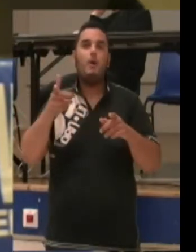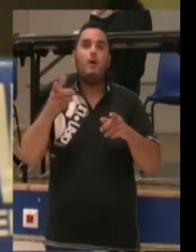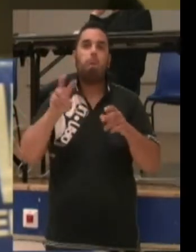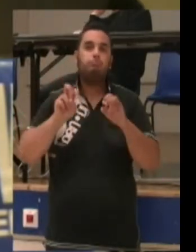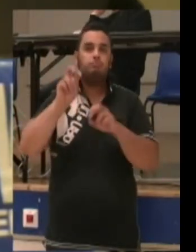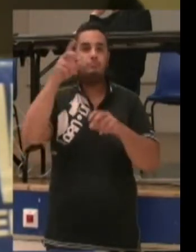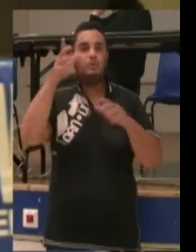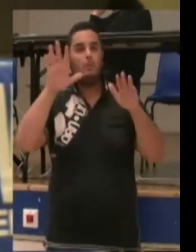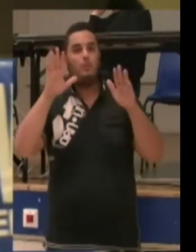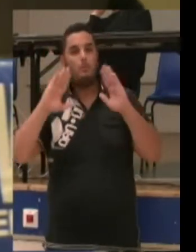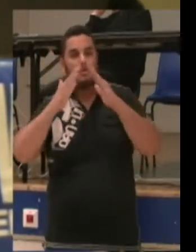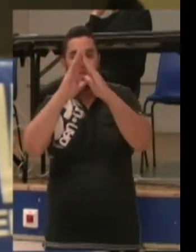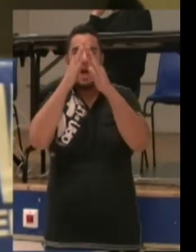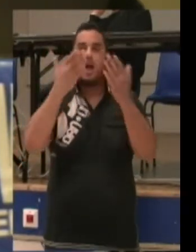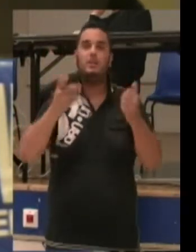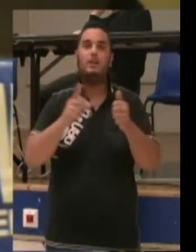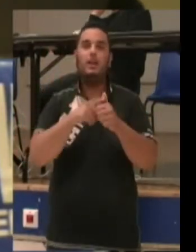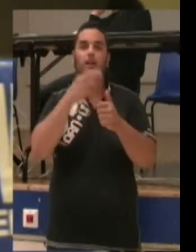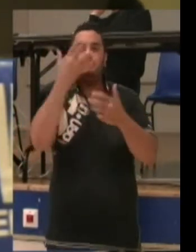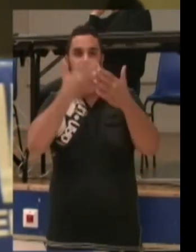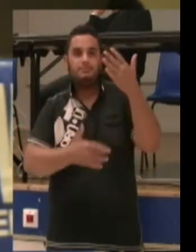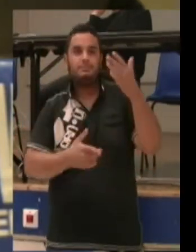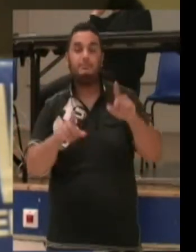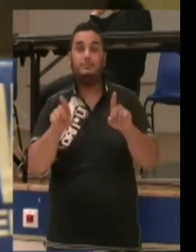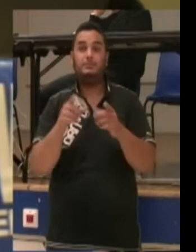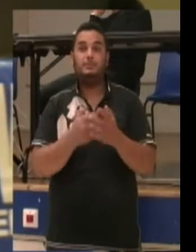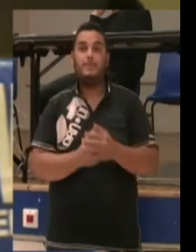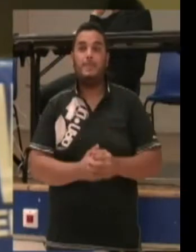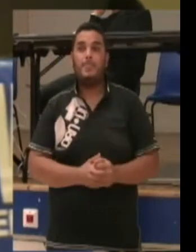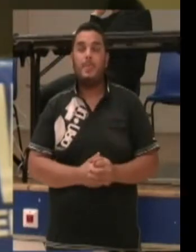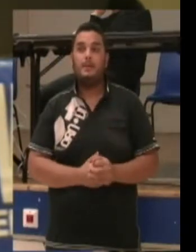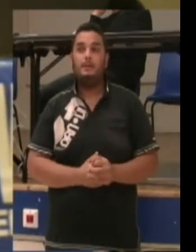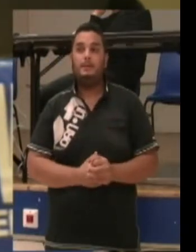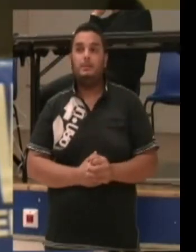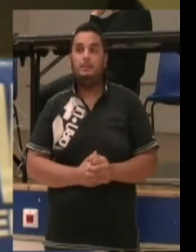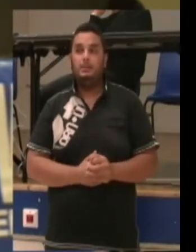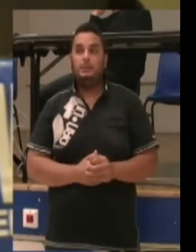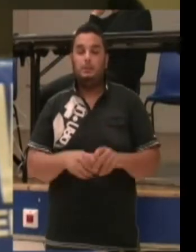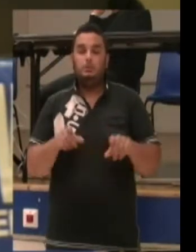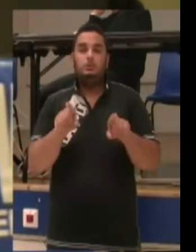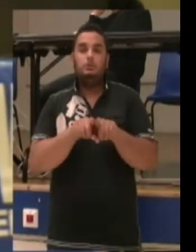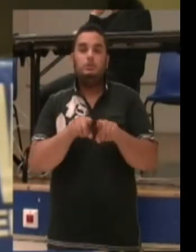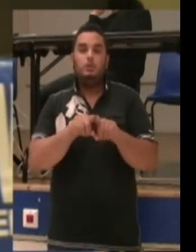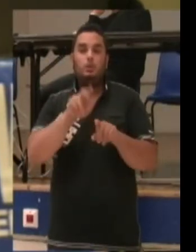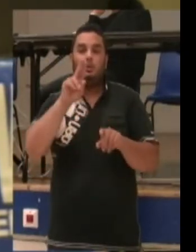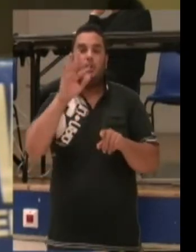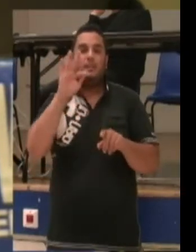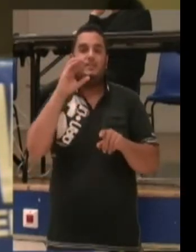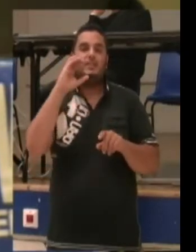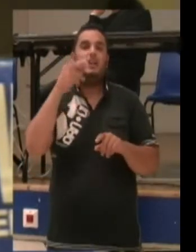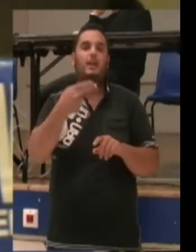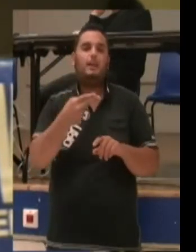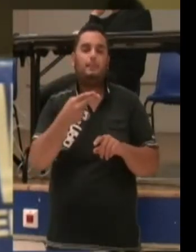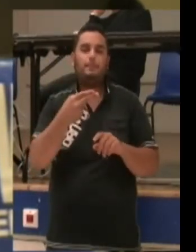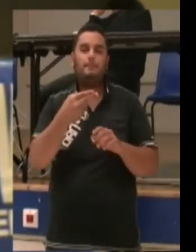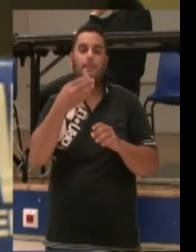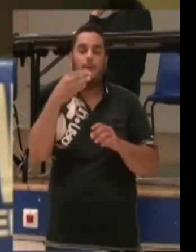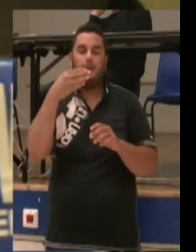pour renouer toujours avec la création. Et donc aussi à l'UFCM, on encourage, voilà, on